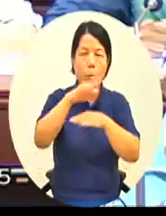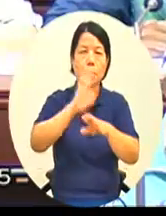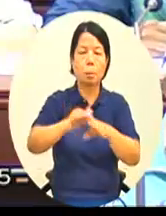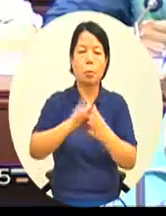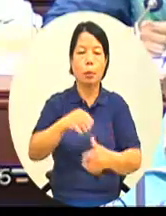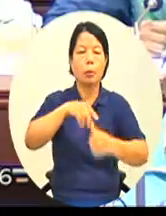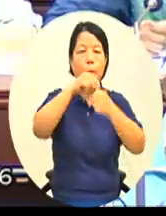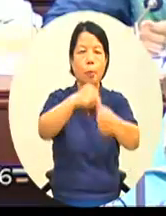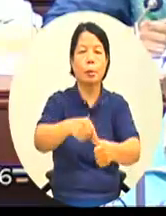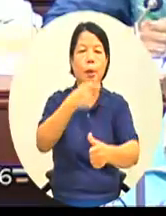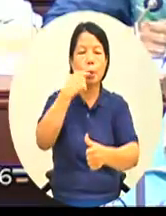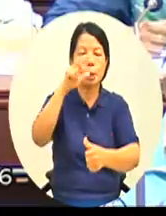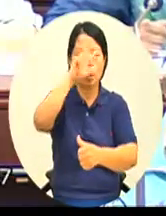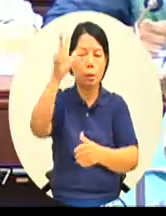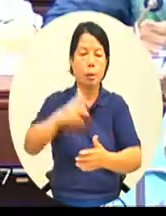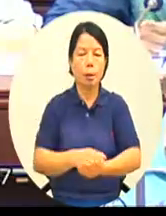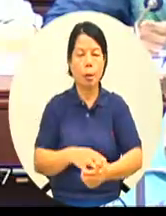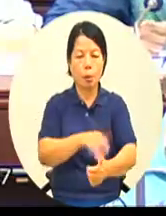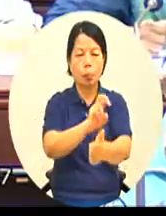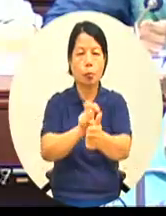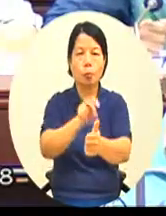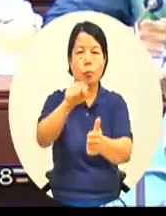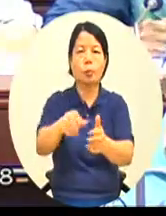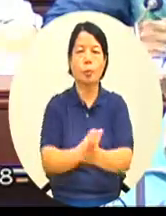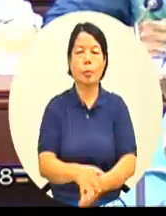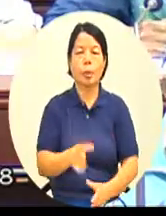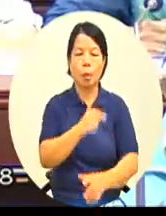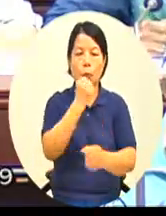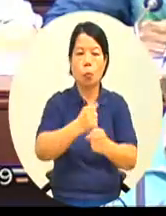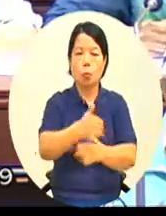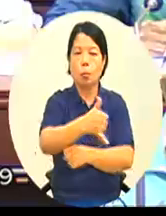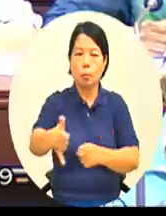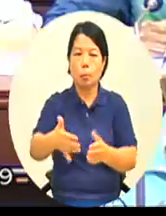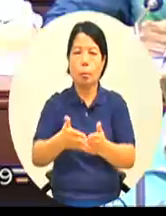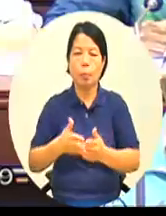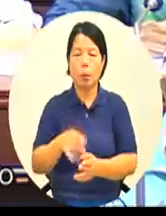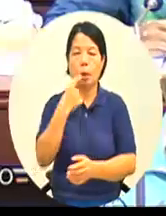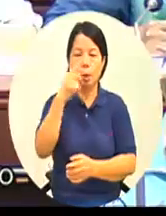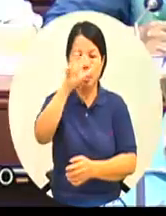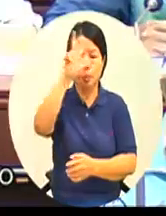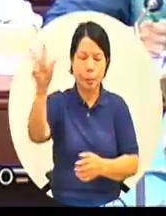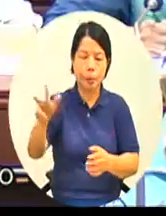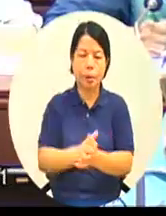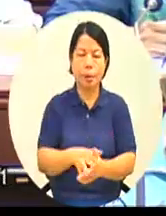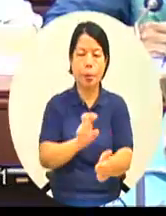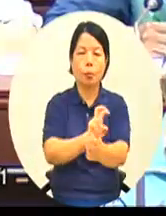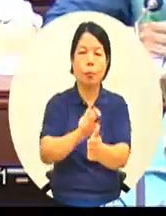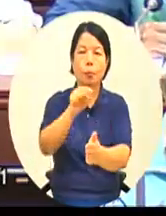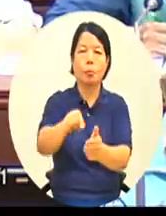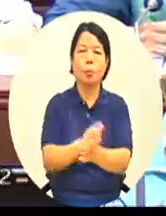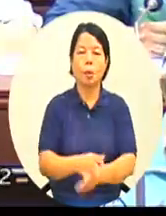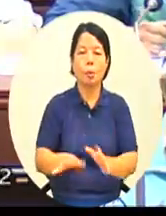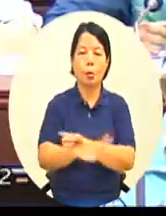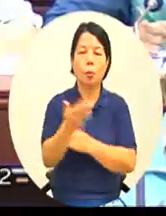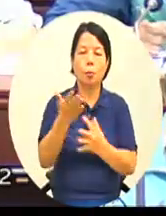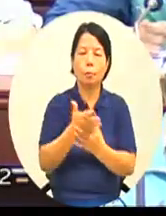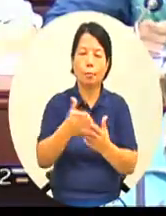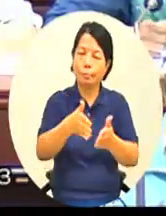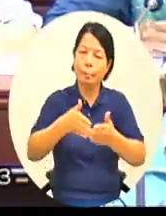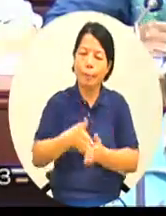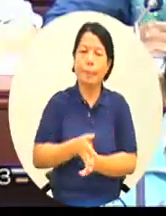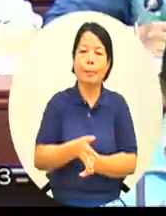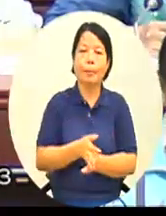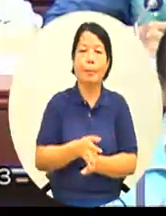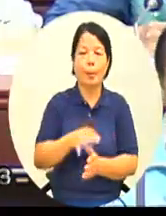喘息，然后低度的专业的工作人员就可以提供日托的这个服务，空间的需求也比较低。那再失